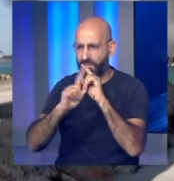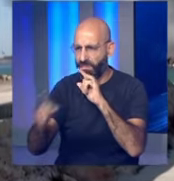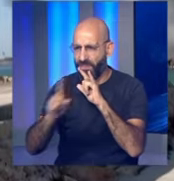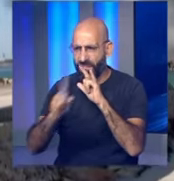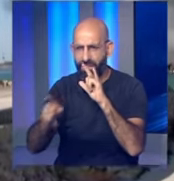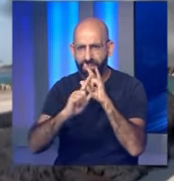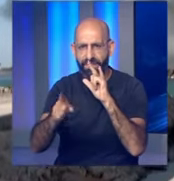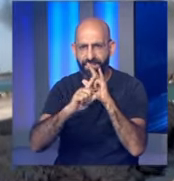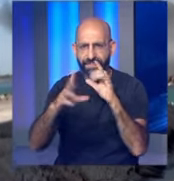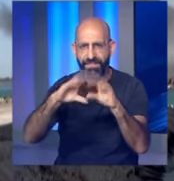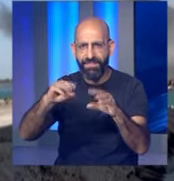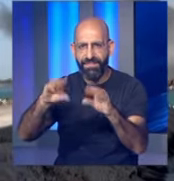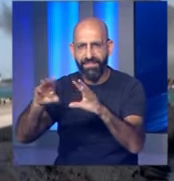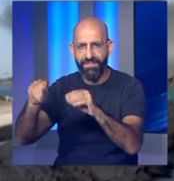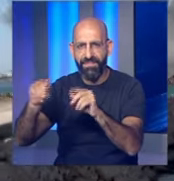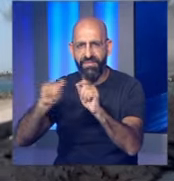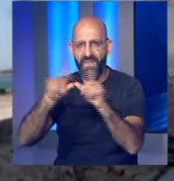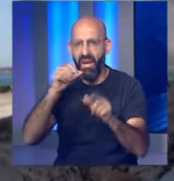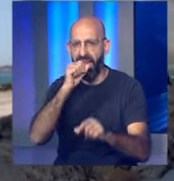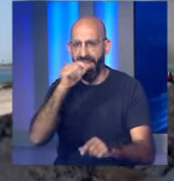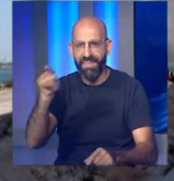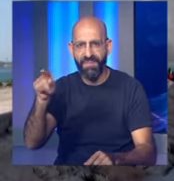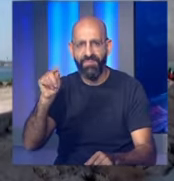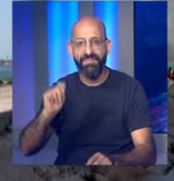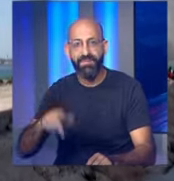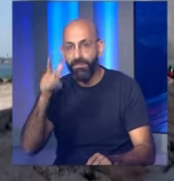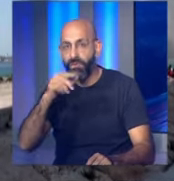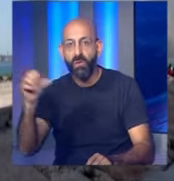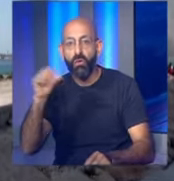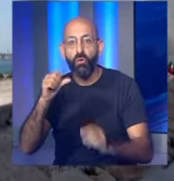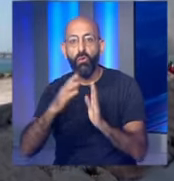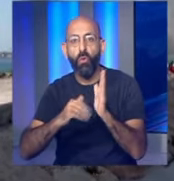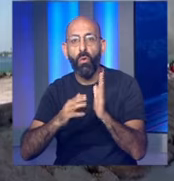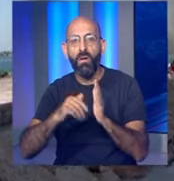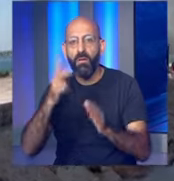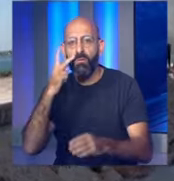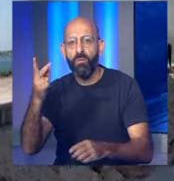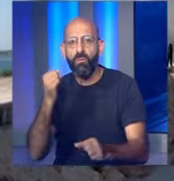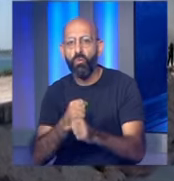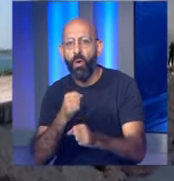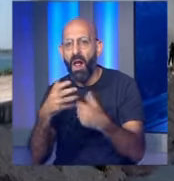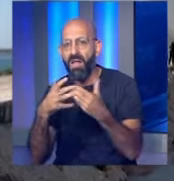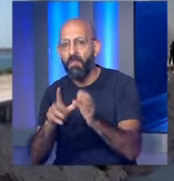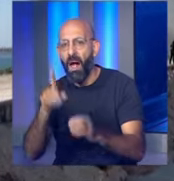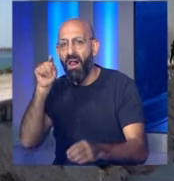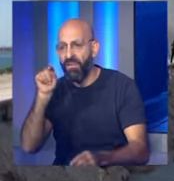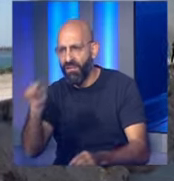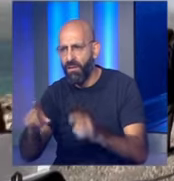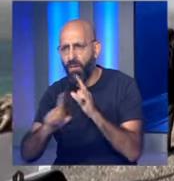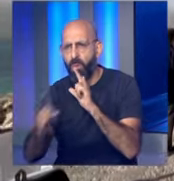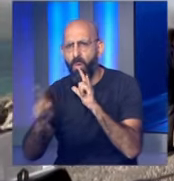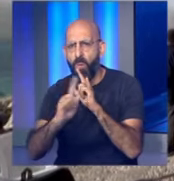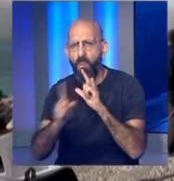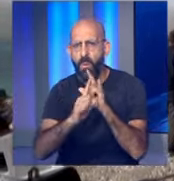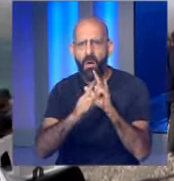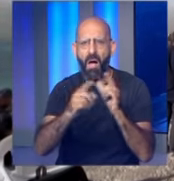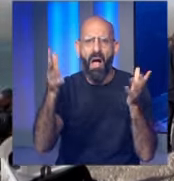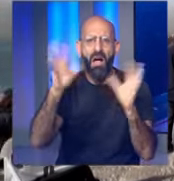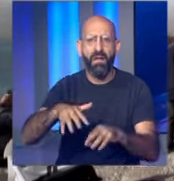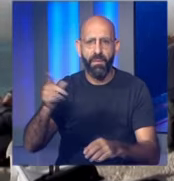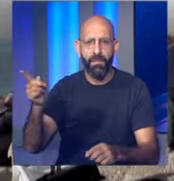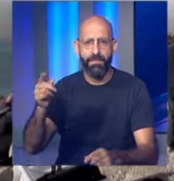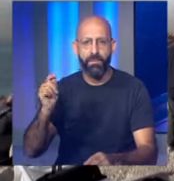اليوم أهدافا لحزب الله للمرة الثانية خلال أيام عدة في مدينة صور، وادعى أن منطقة صور